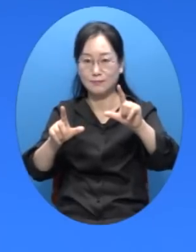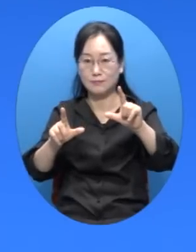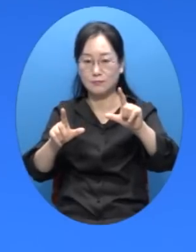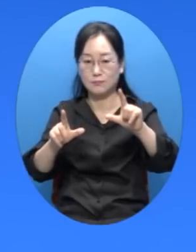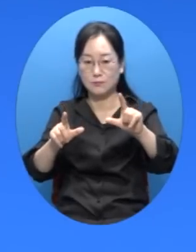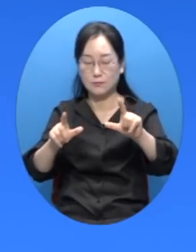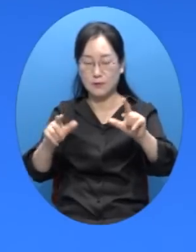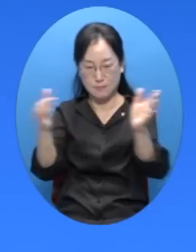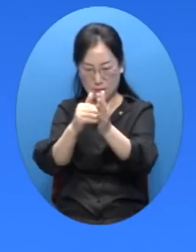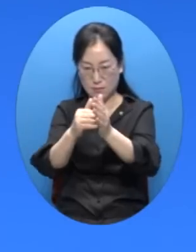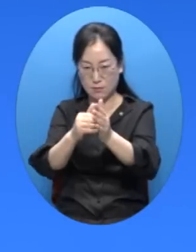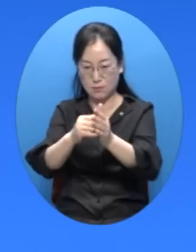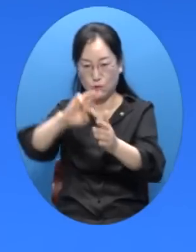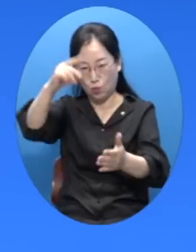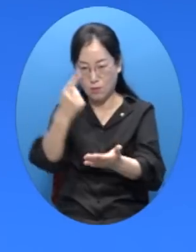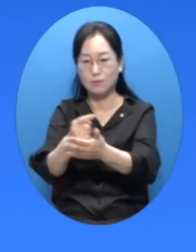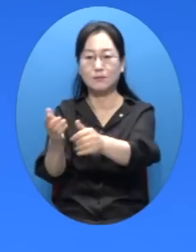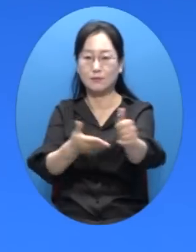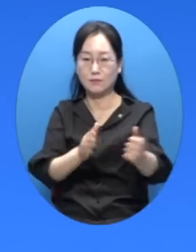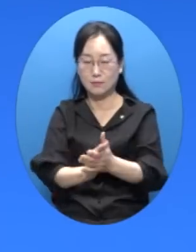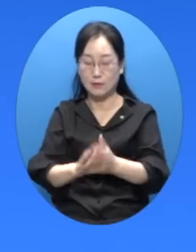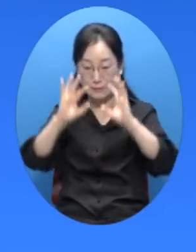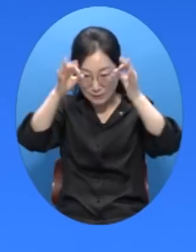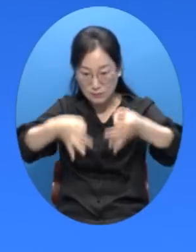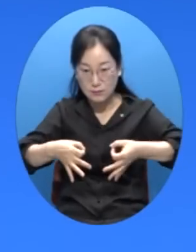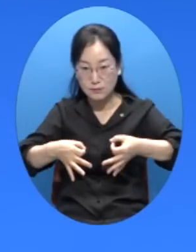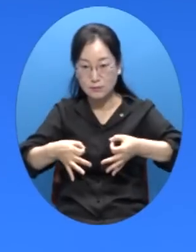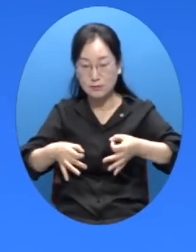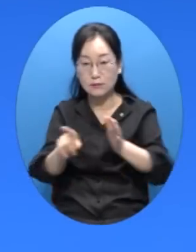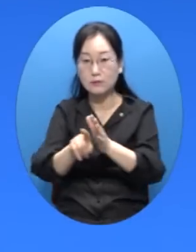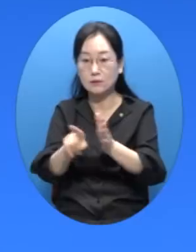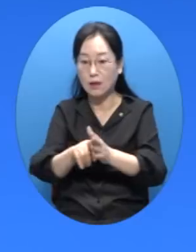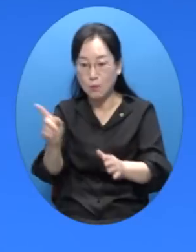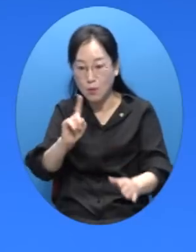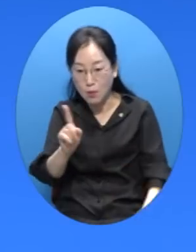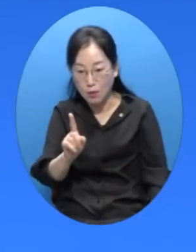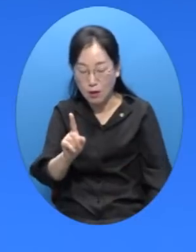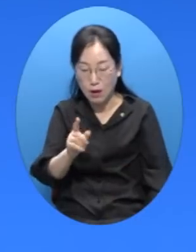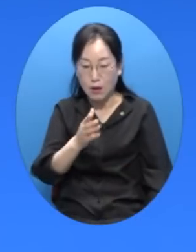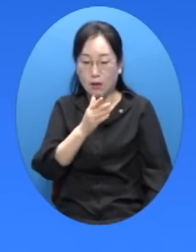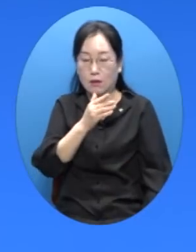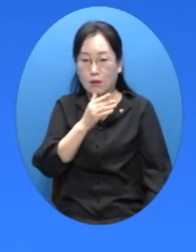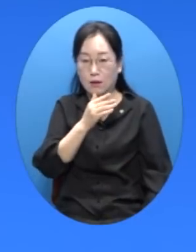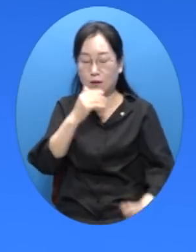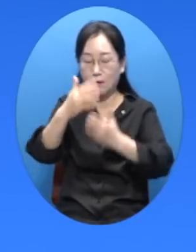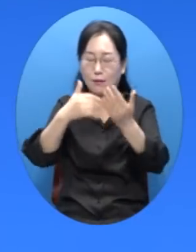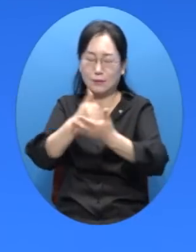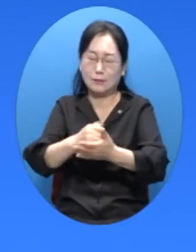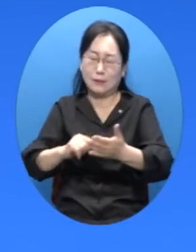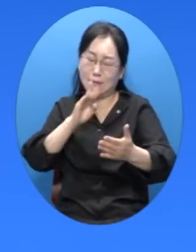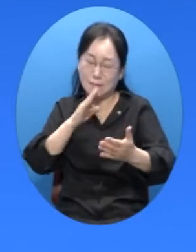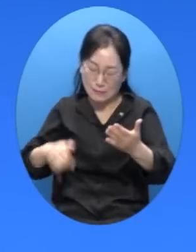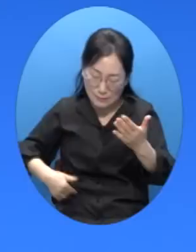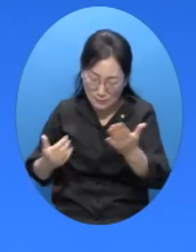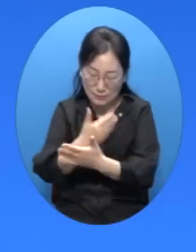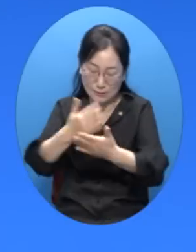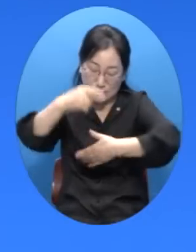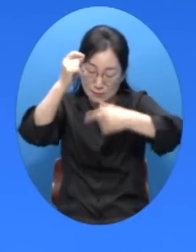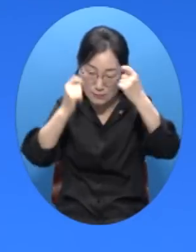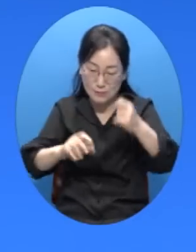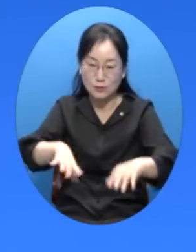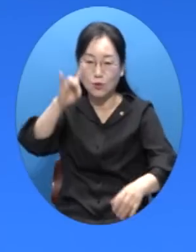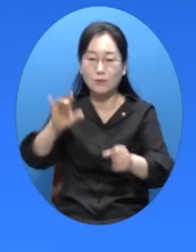돌이켜야 됩니다. 자신의 신앙이 지금 어디 있는지를 살펴보고 하나님 앞에 눈물로 회개하고 첫사랑의